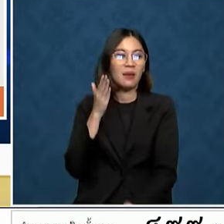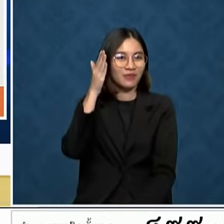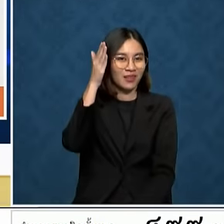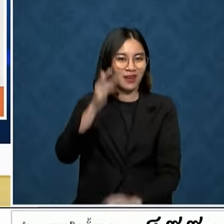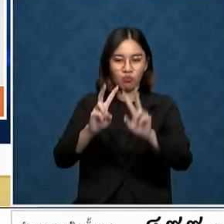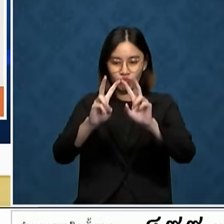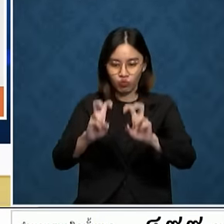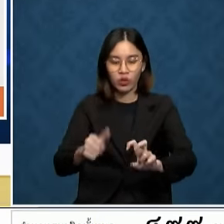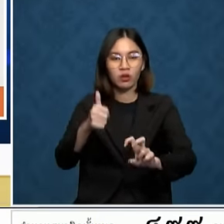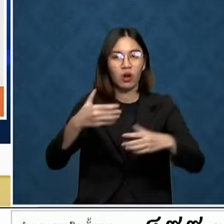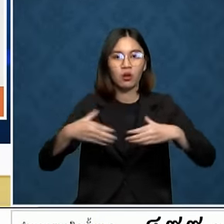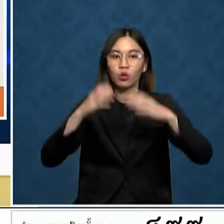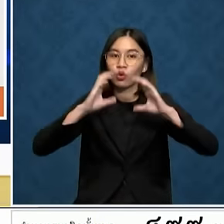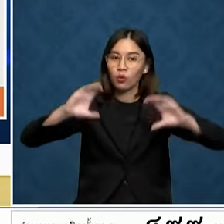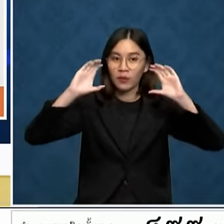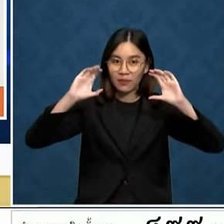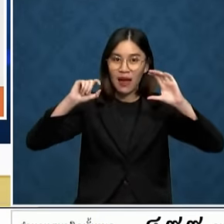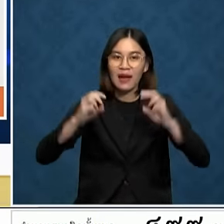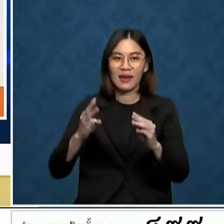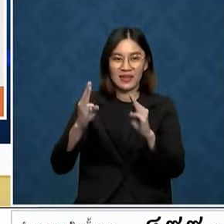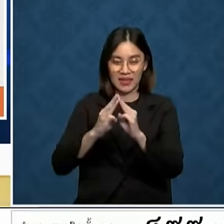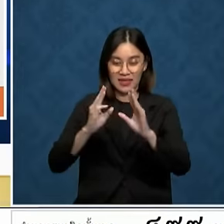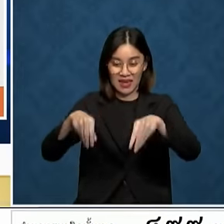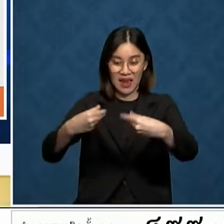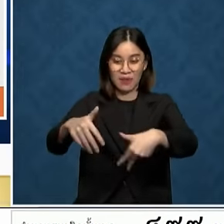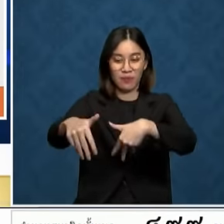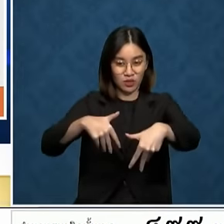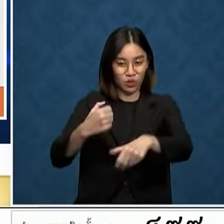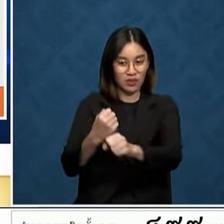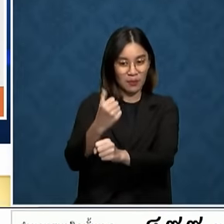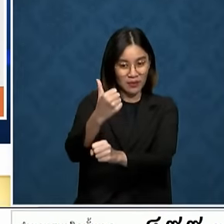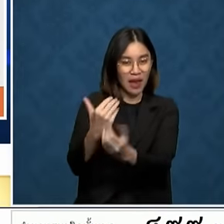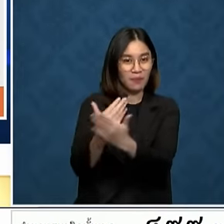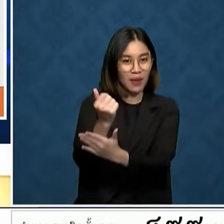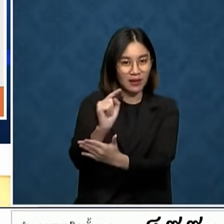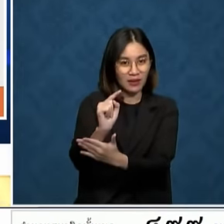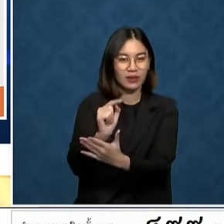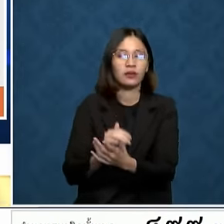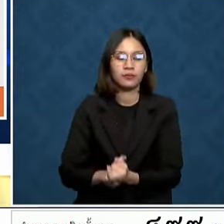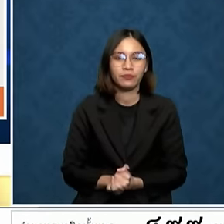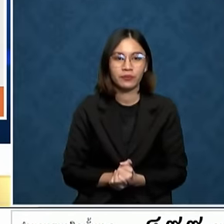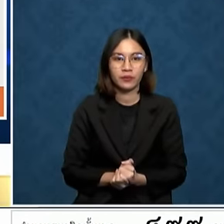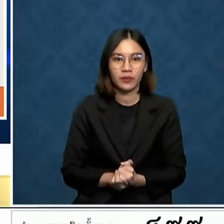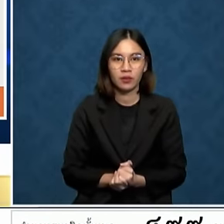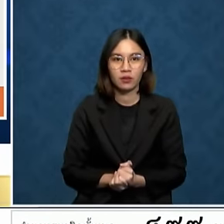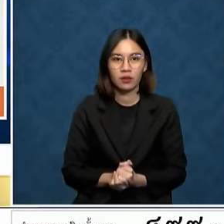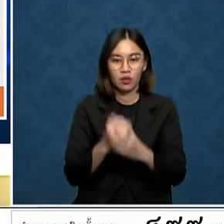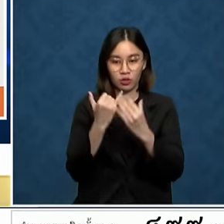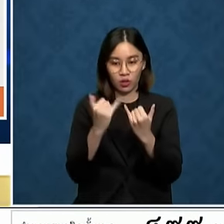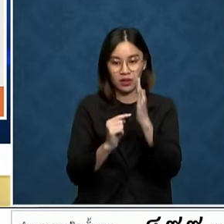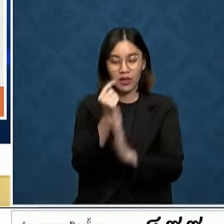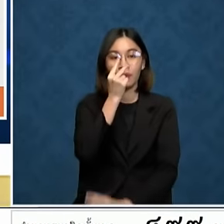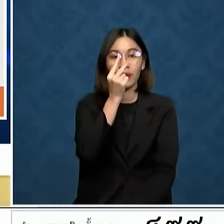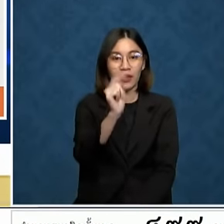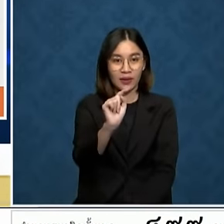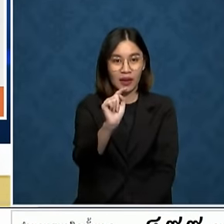จนแล้ครัวารัฐบานี้จะสามาถรักษาคำสญญาที่ให้ไ้กพนประชาชนได้ทข้อแต่ส่ทเราเริ่มเหตแต่วันนี้แล้